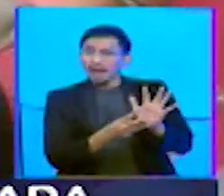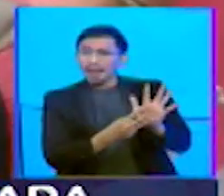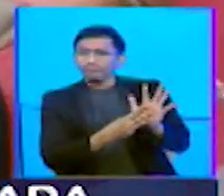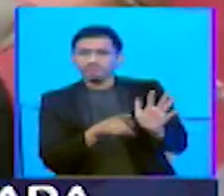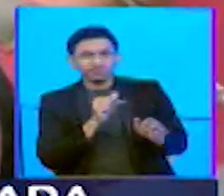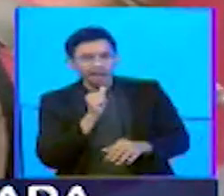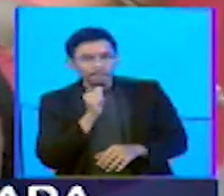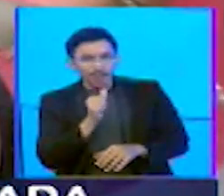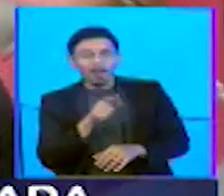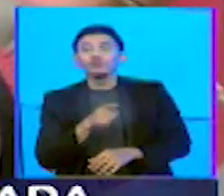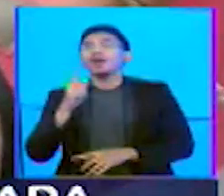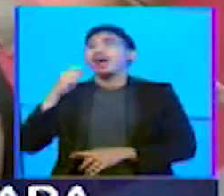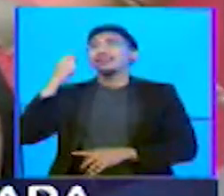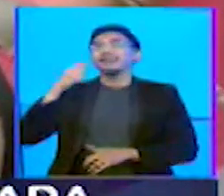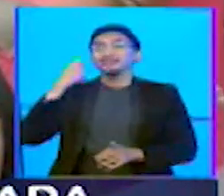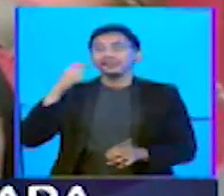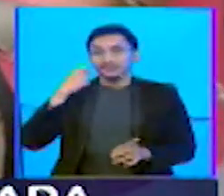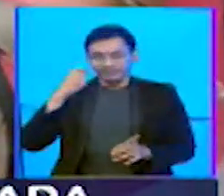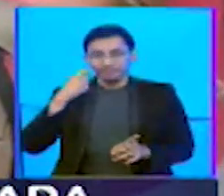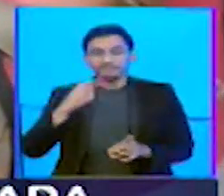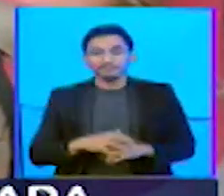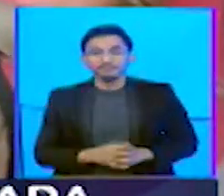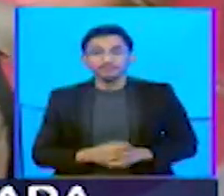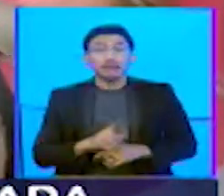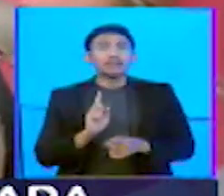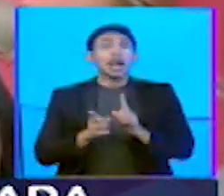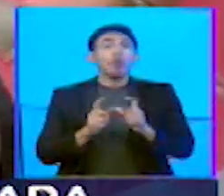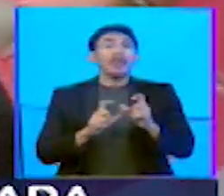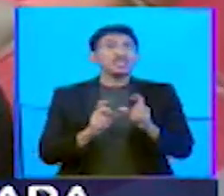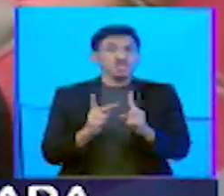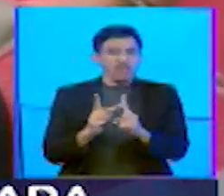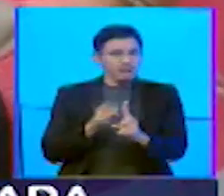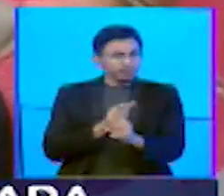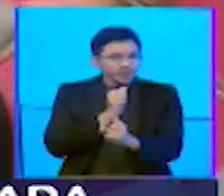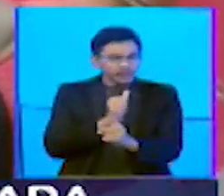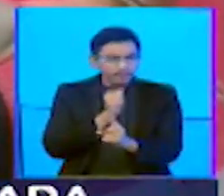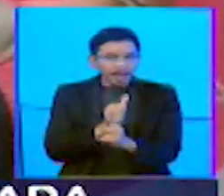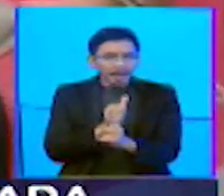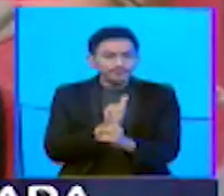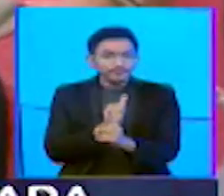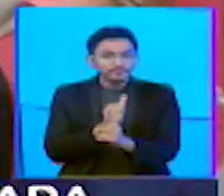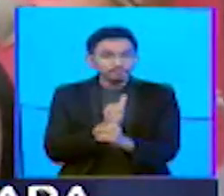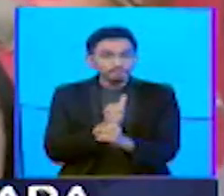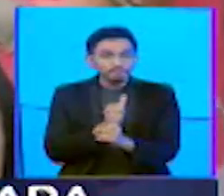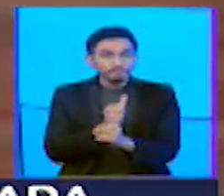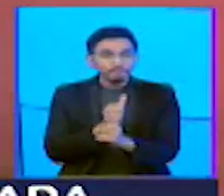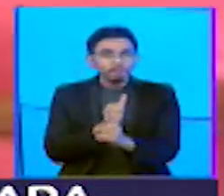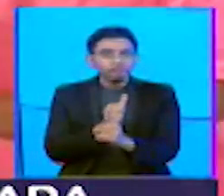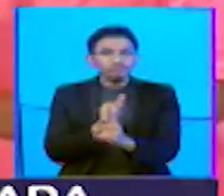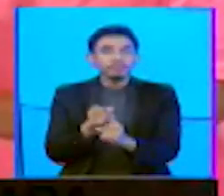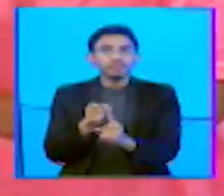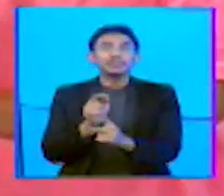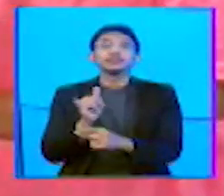atau bintang iklan sedangkan SH alias MW pemeran utama salah satu film layar lebar